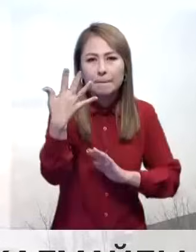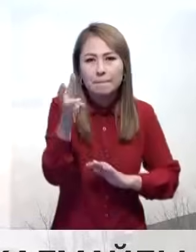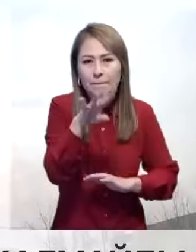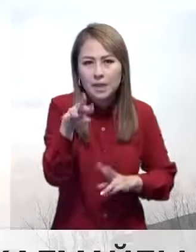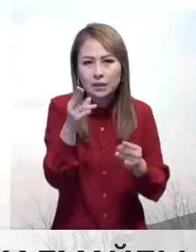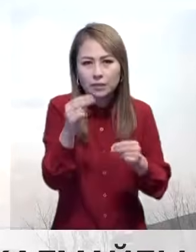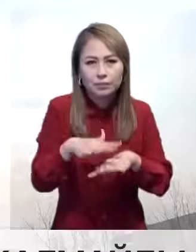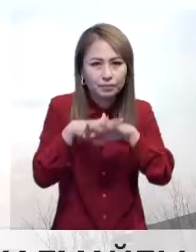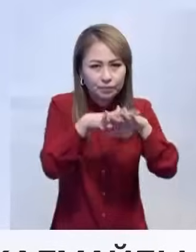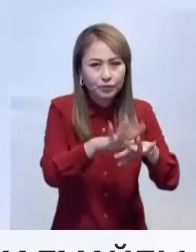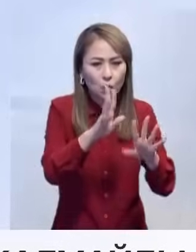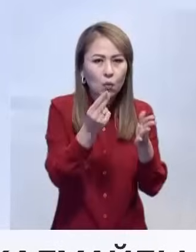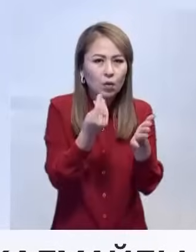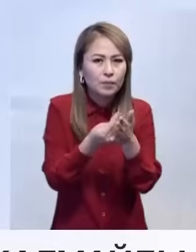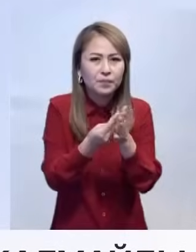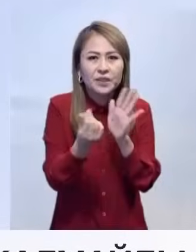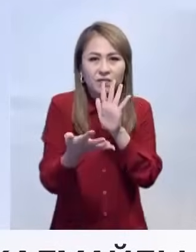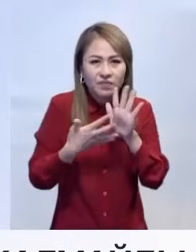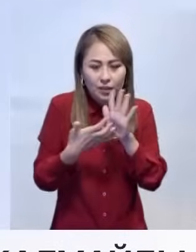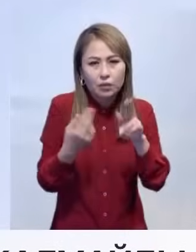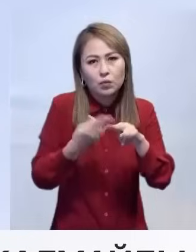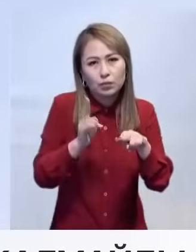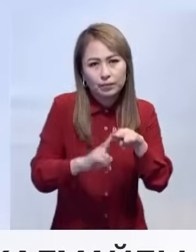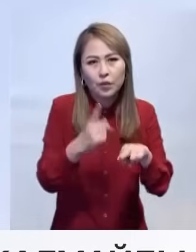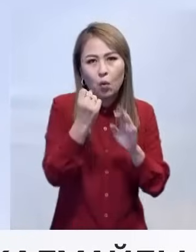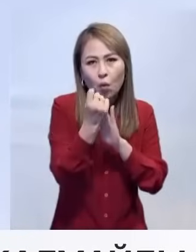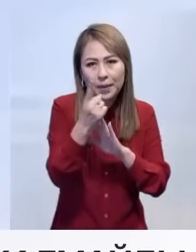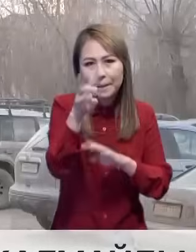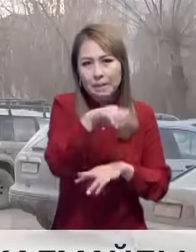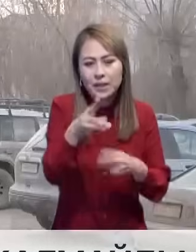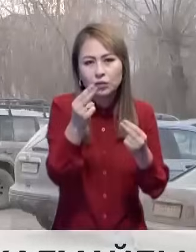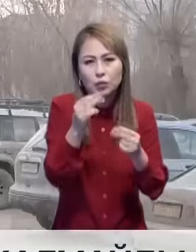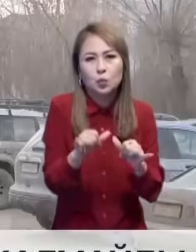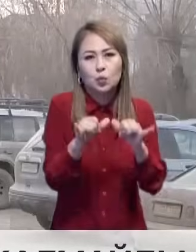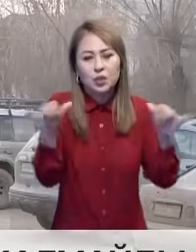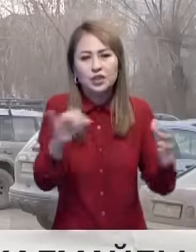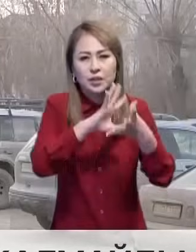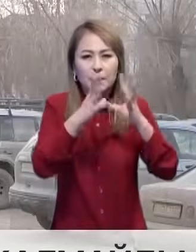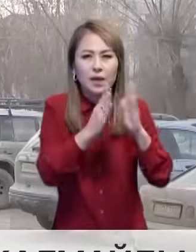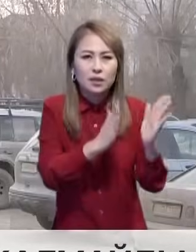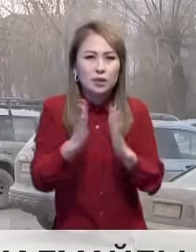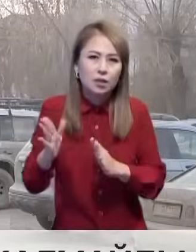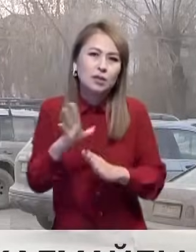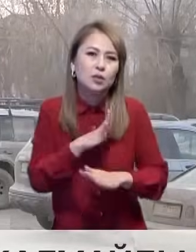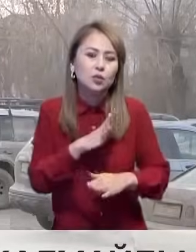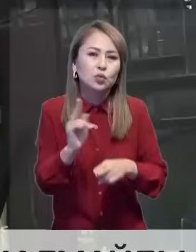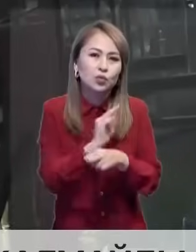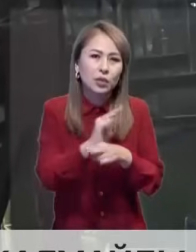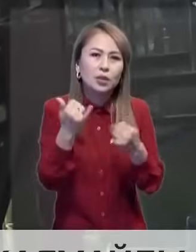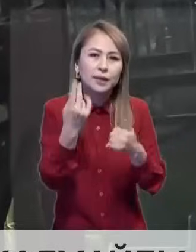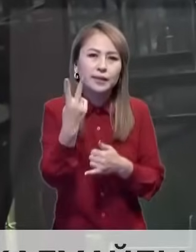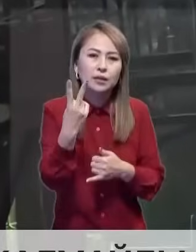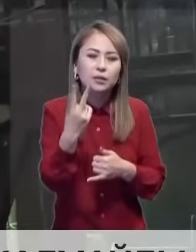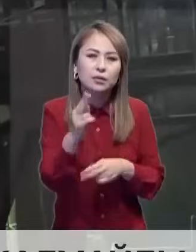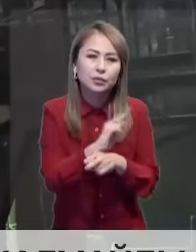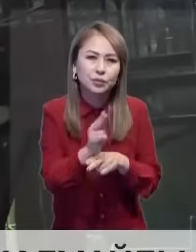миллиард теңге бөлген. Бірақ қаражат жетпеген соң қолдау көлемін тағы 11 миллиард теңгеге ұлғайтқан. Нәтижесінде бірқатар қазандық жөнделді.